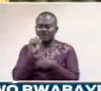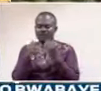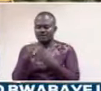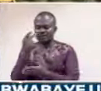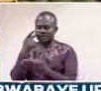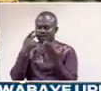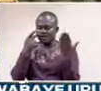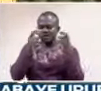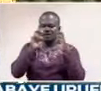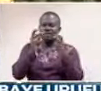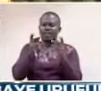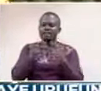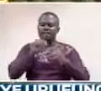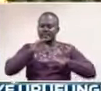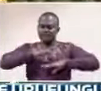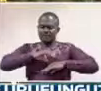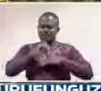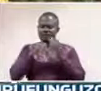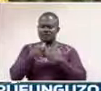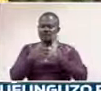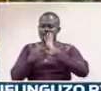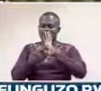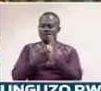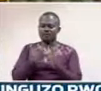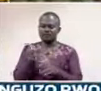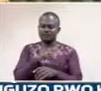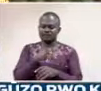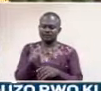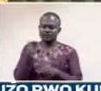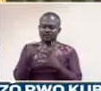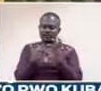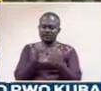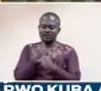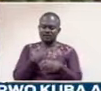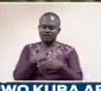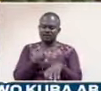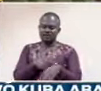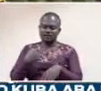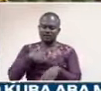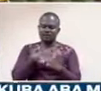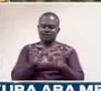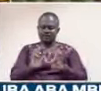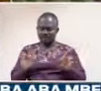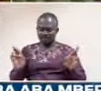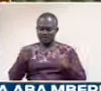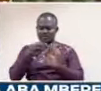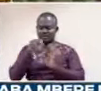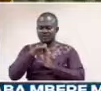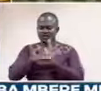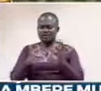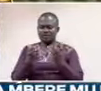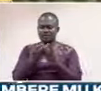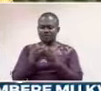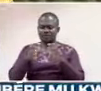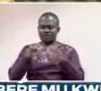yuko hari aho batanyuzwe cyangwa se hagaragaye kwibeshya k'ibyo byose byakorwa mu gihe turimo gutegura urutonde ntakuka rujyanye n'iki